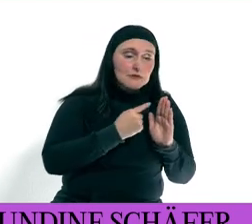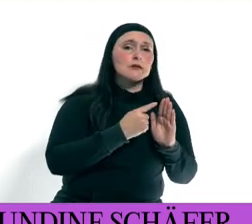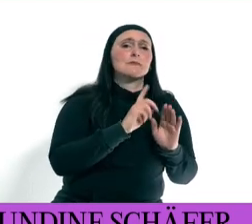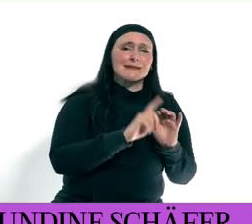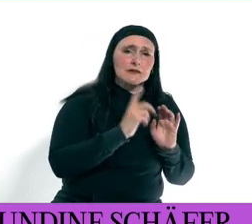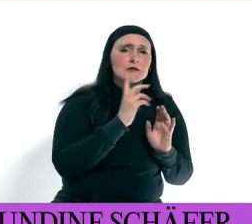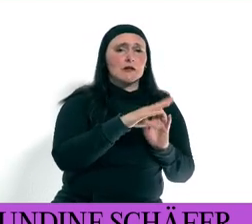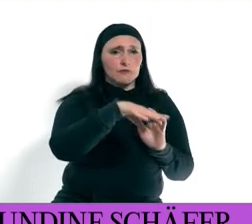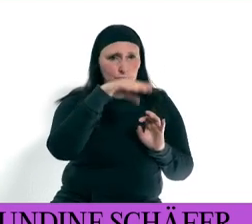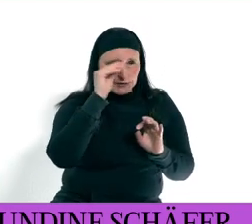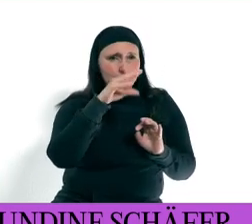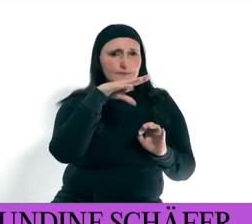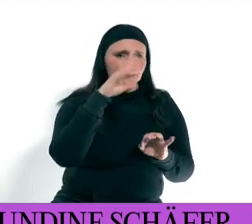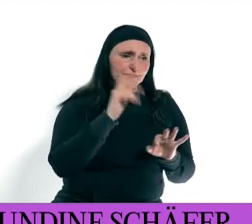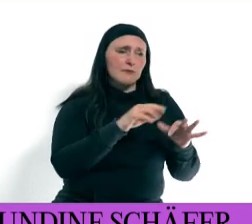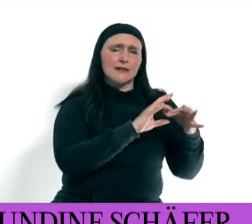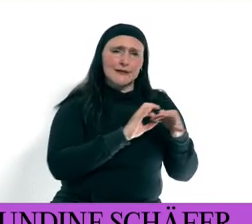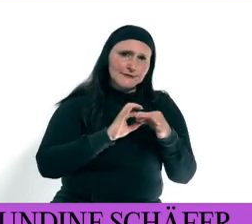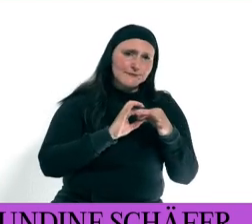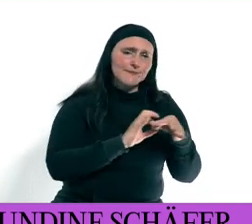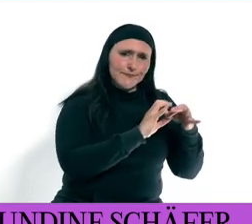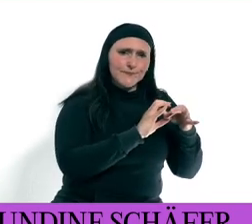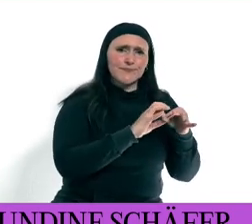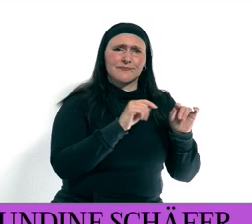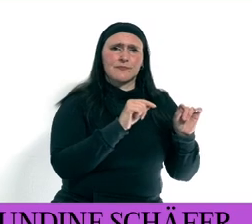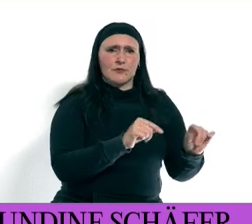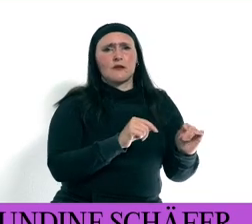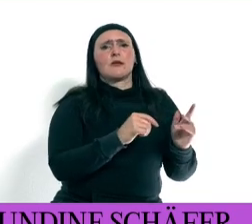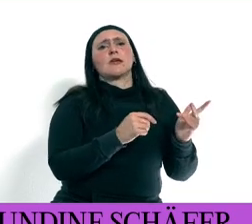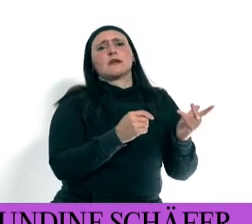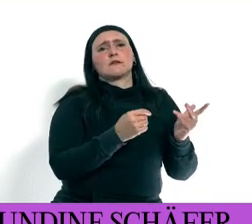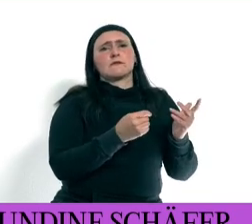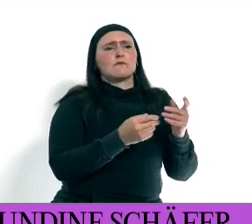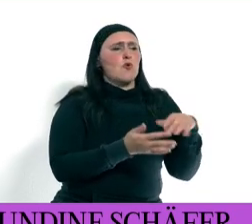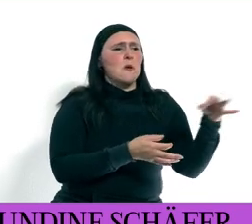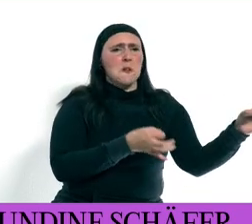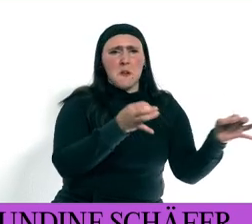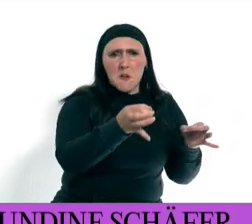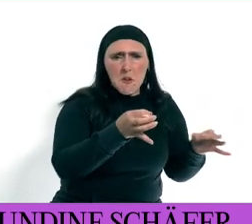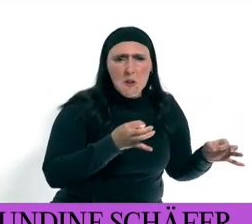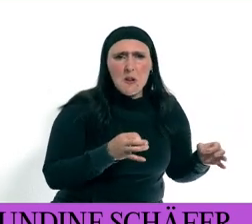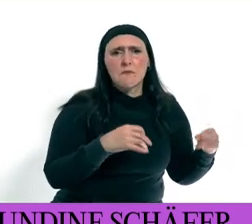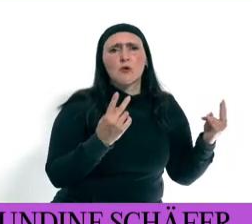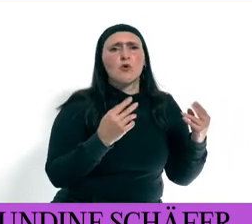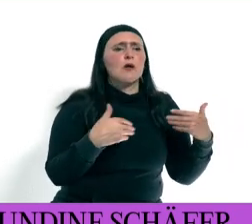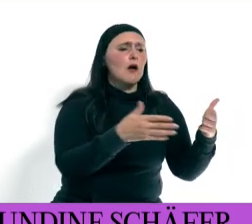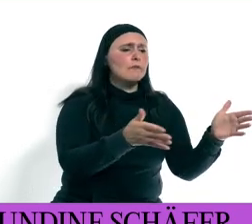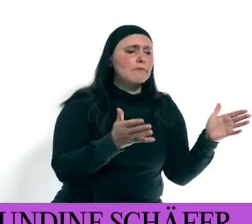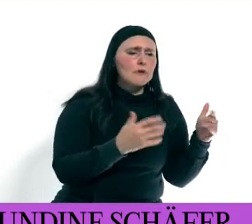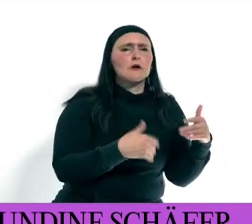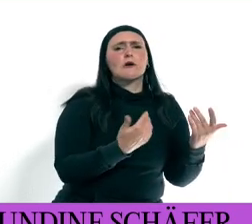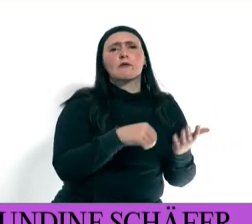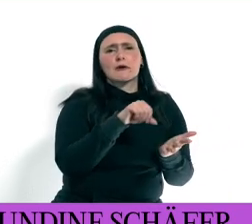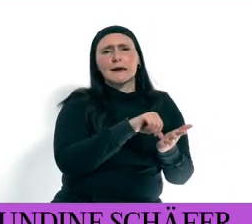machen natürlich auch Lernprozesse durch. Urban people or villagers or people from border zone or ethnic